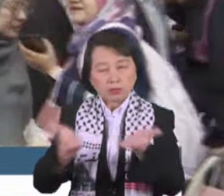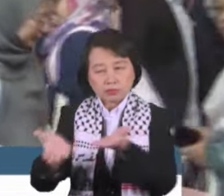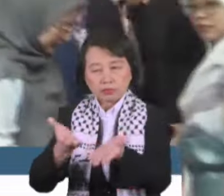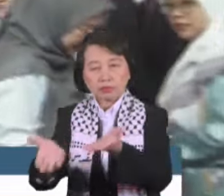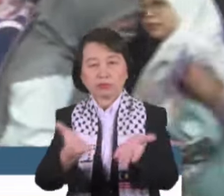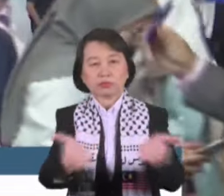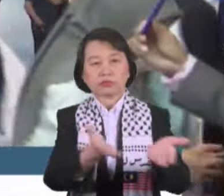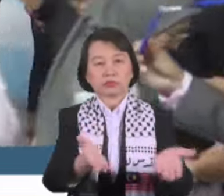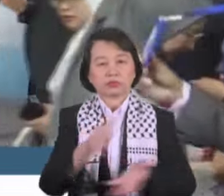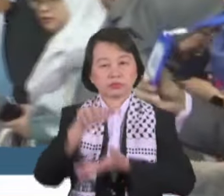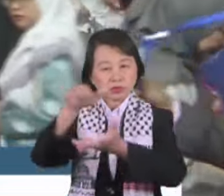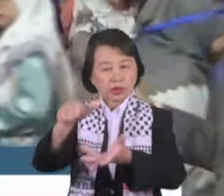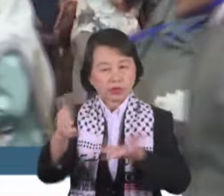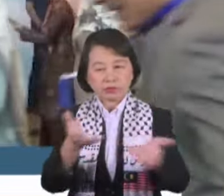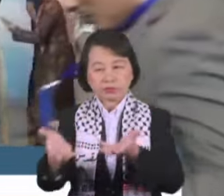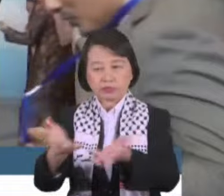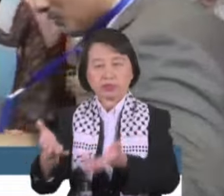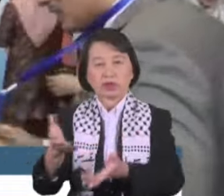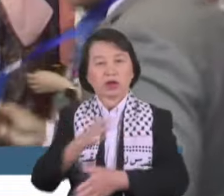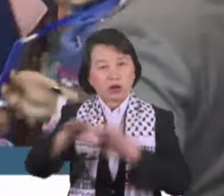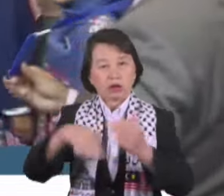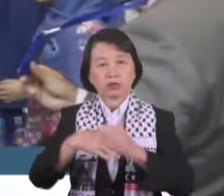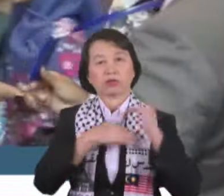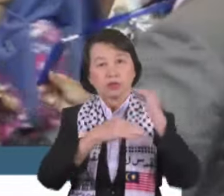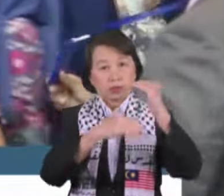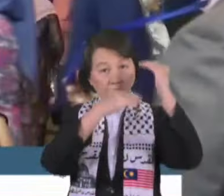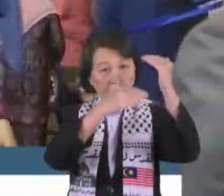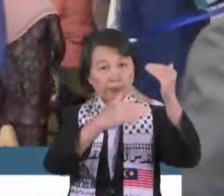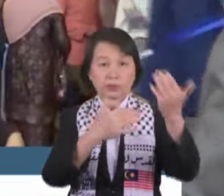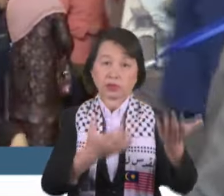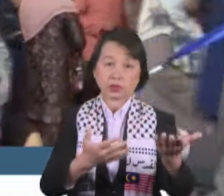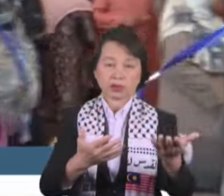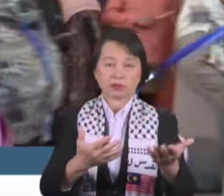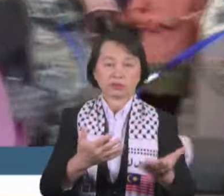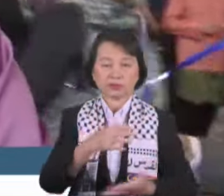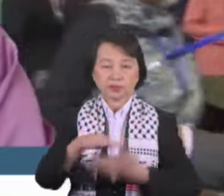delivery, ya, in all di semua peringkat, di semua